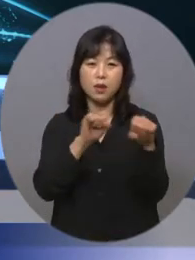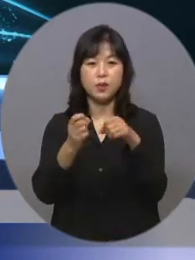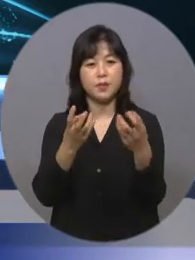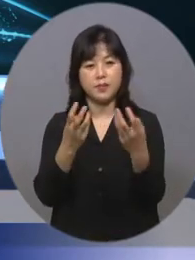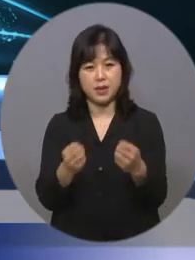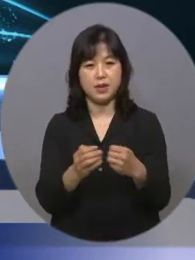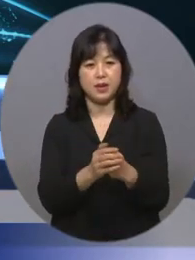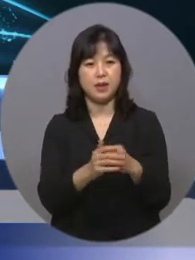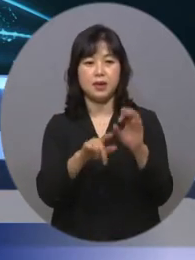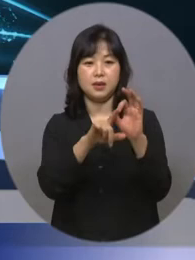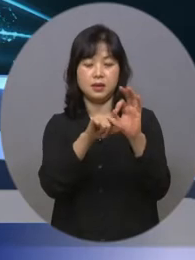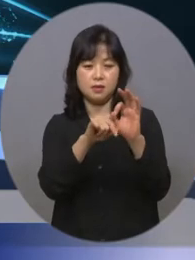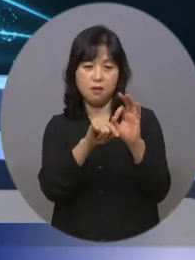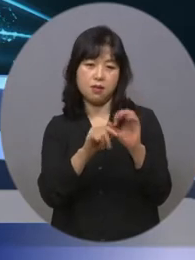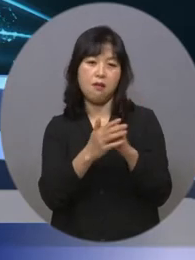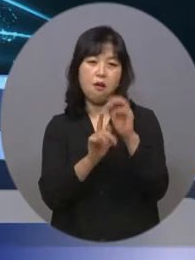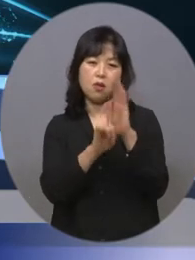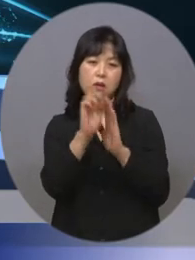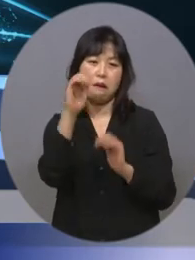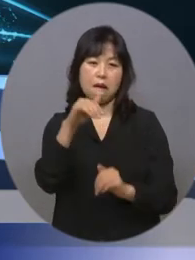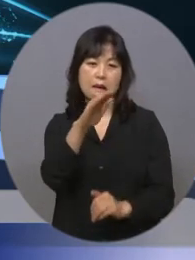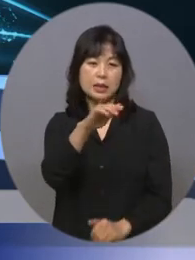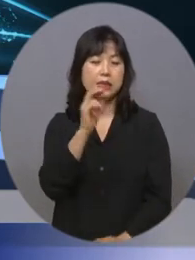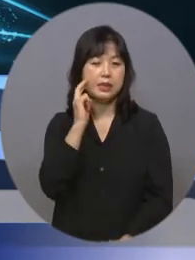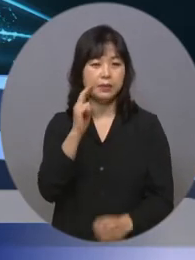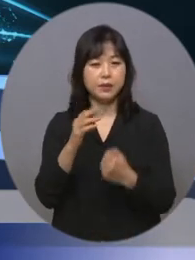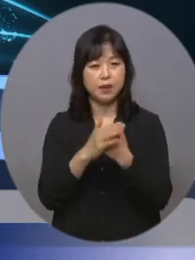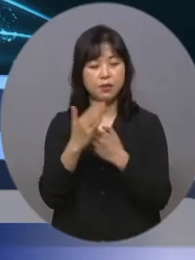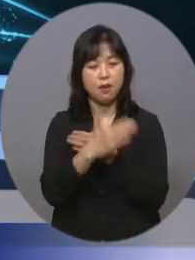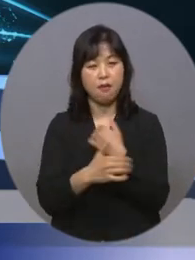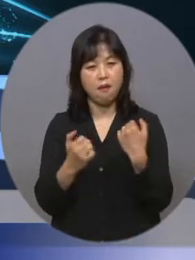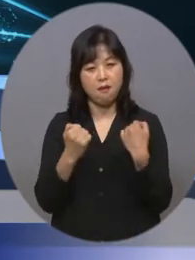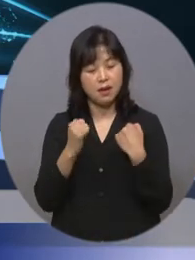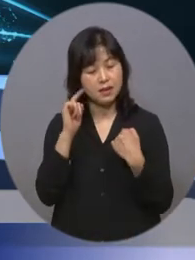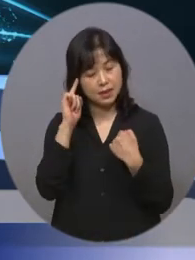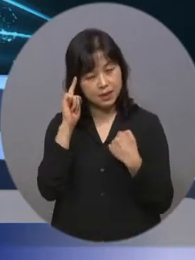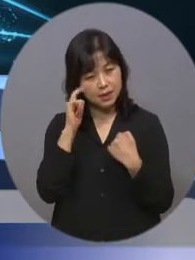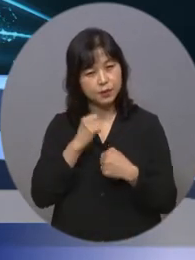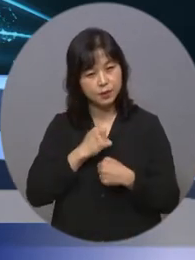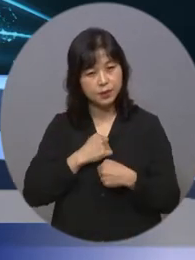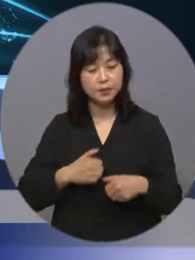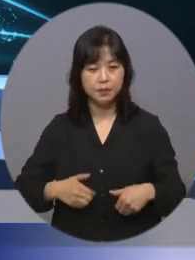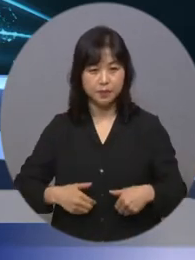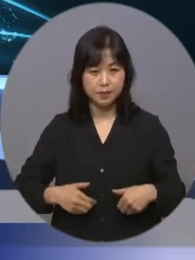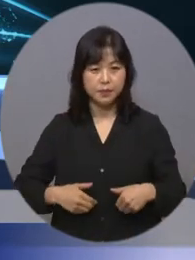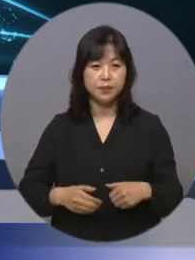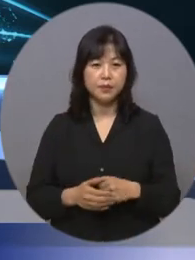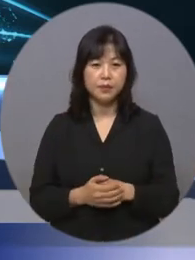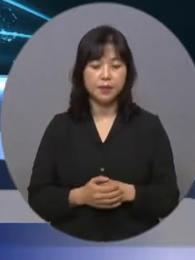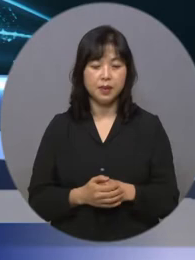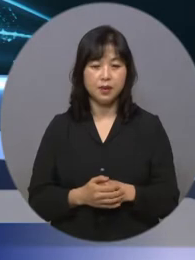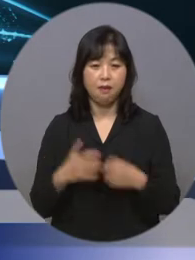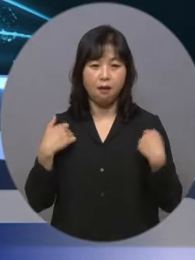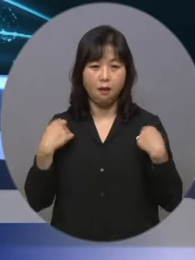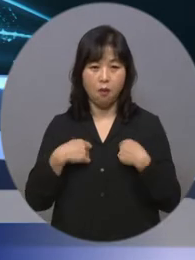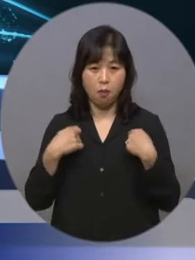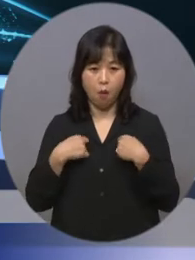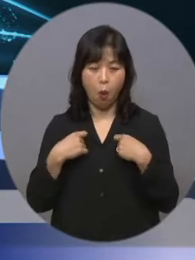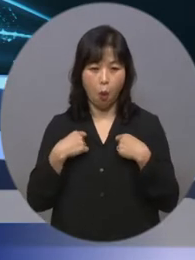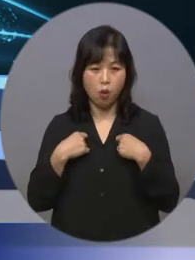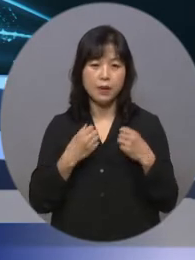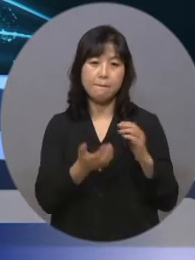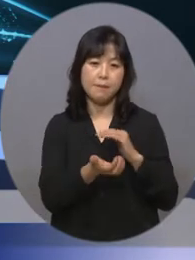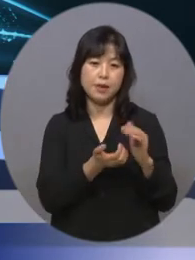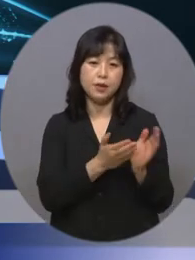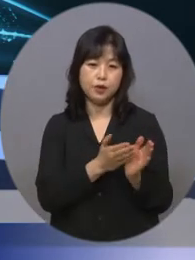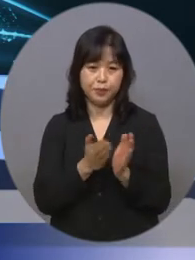가장 심한 달이기 때문에 건강에 각별한 유의가 필요합니다. 가벼운 겉옷을 미리 준비해서 체온 유지에 신경